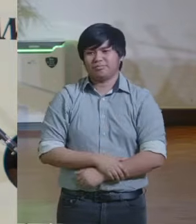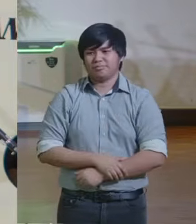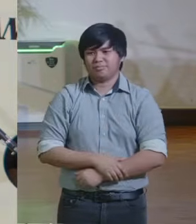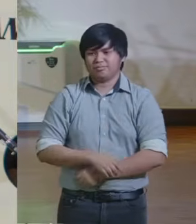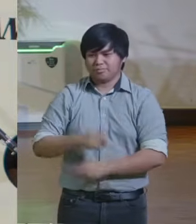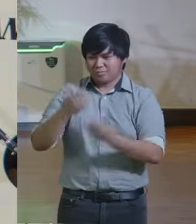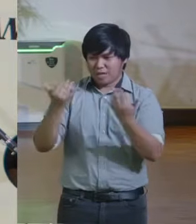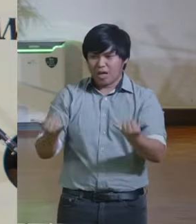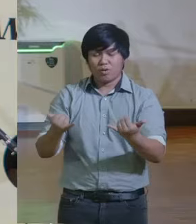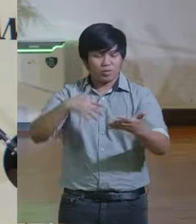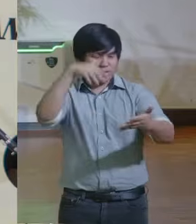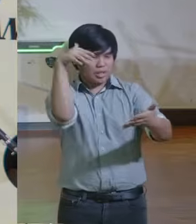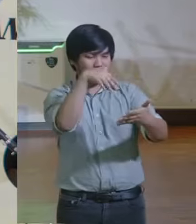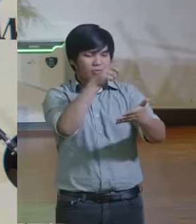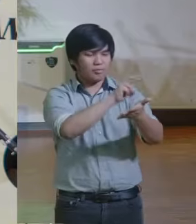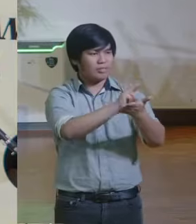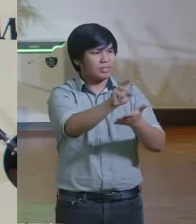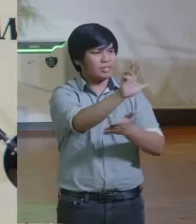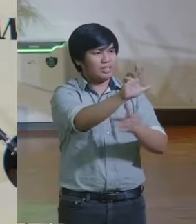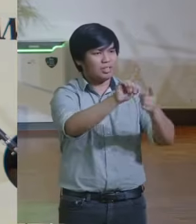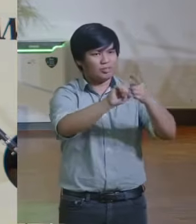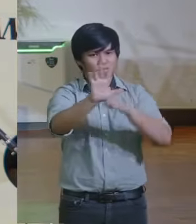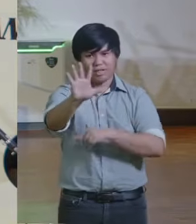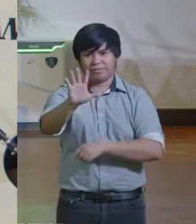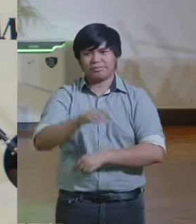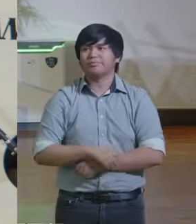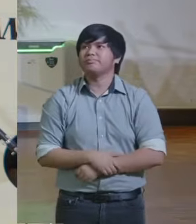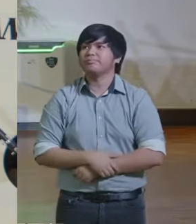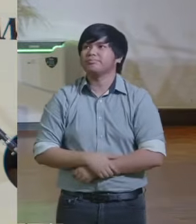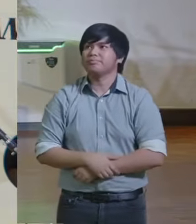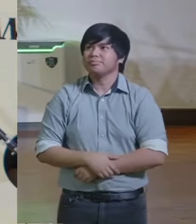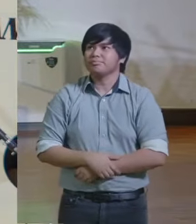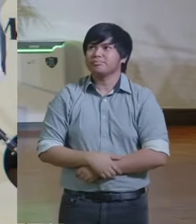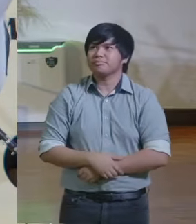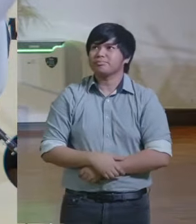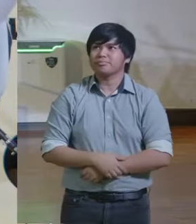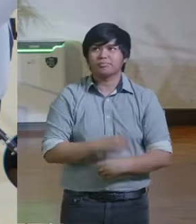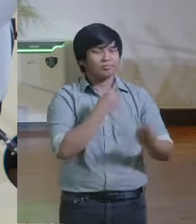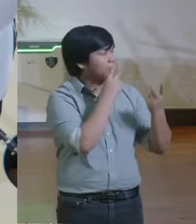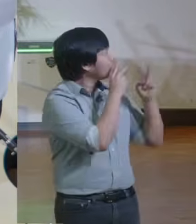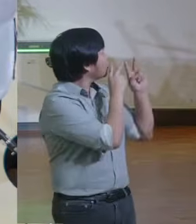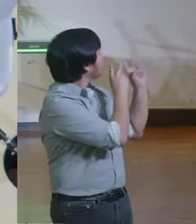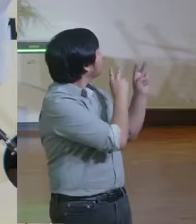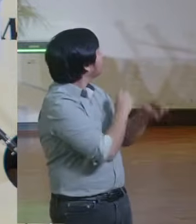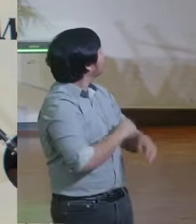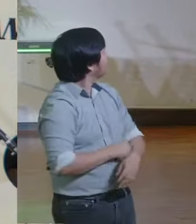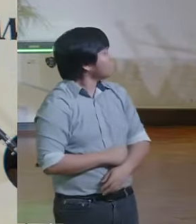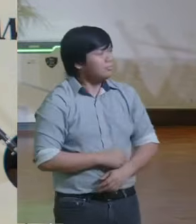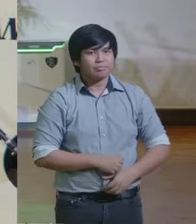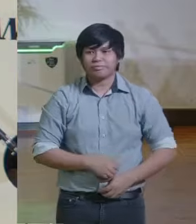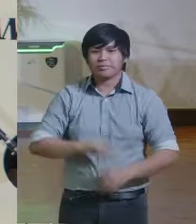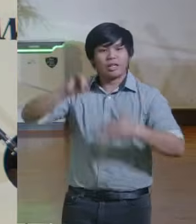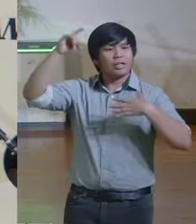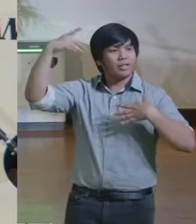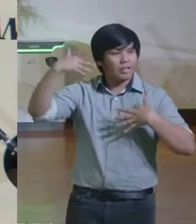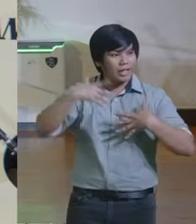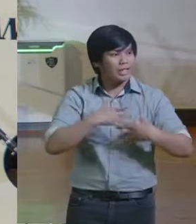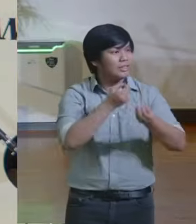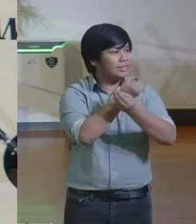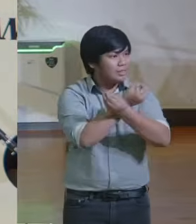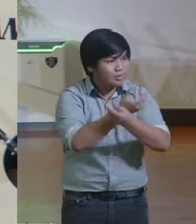yung verses 3 to 5. Una, mensaheng may taglay na biyaya at kapayapaan mula sa Panginoon. Grace to